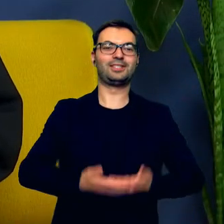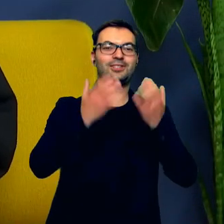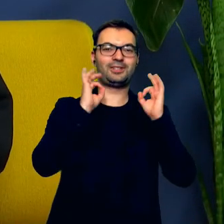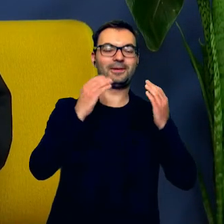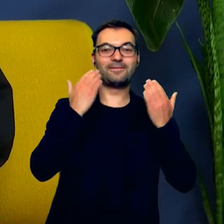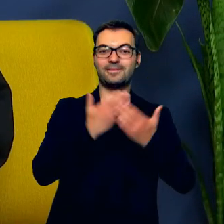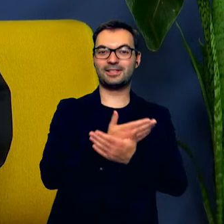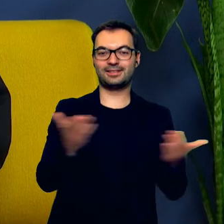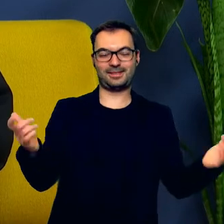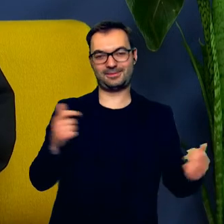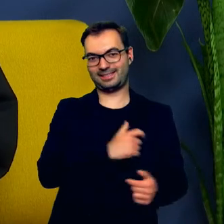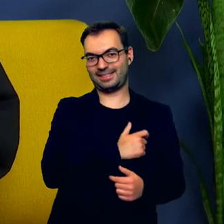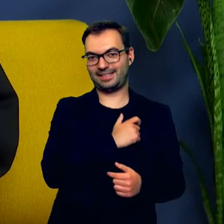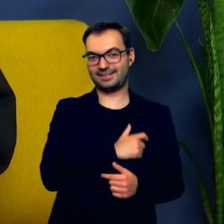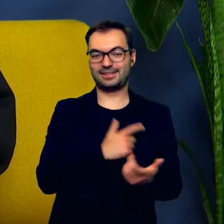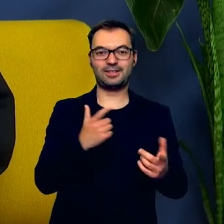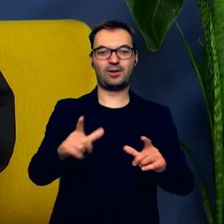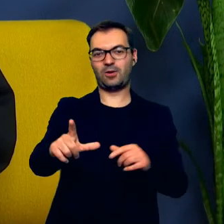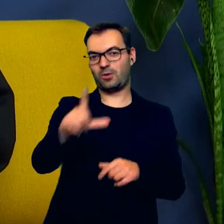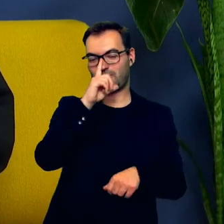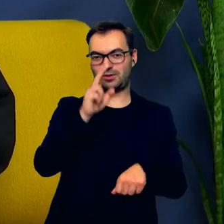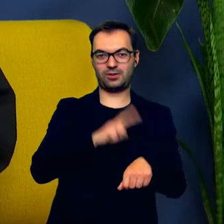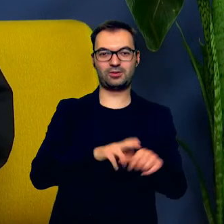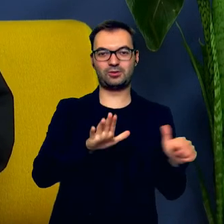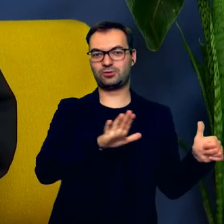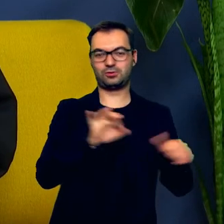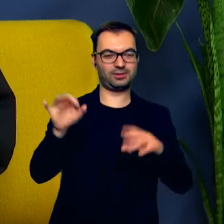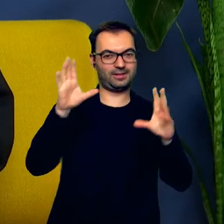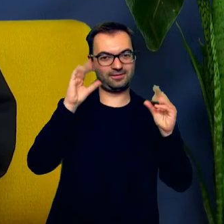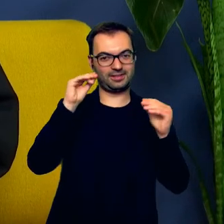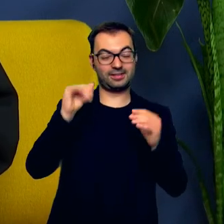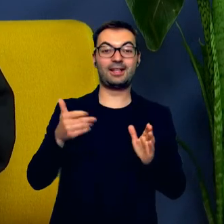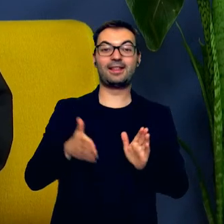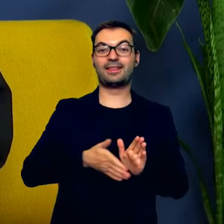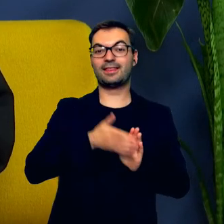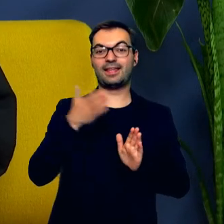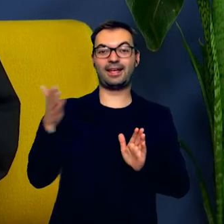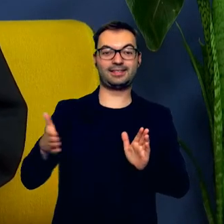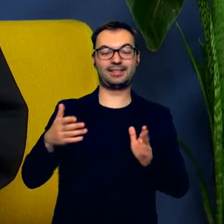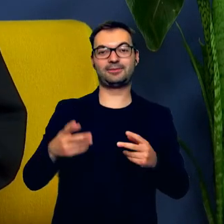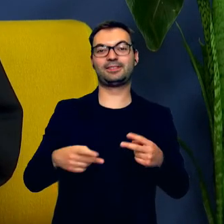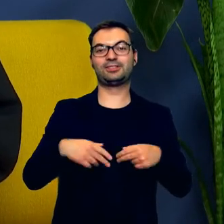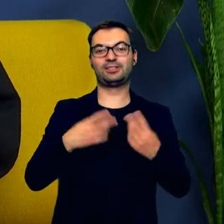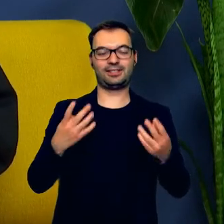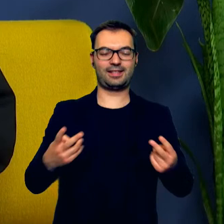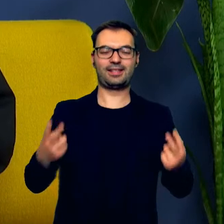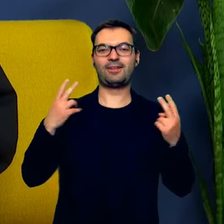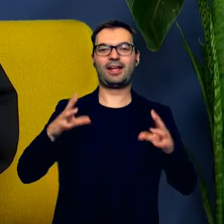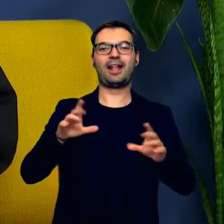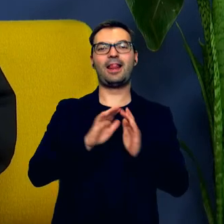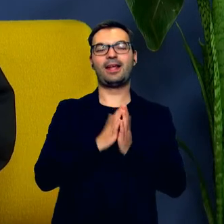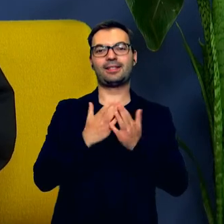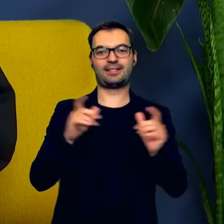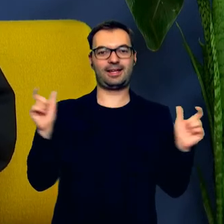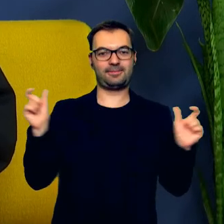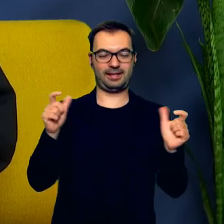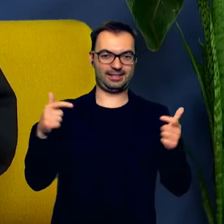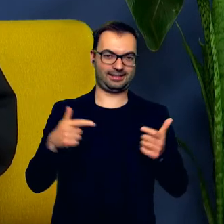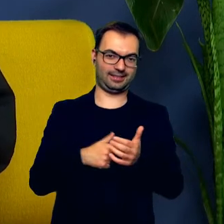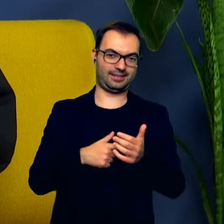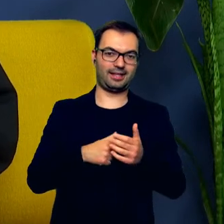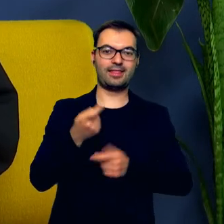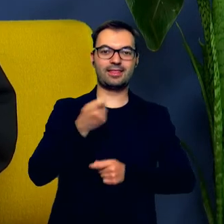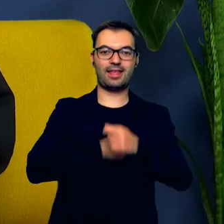Dzień dobry, witam Państwa bardzo serdecznie, punktualnie o godzinie 18 w kolejnym dniu najważniejszej literackiej imprezy tej wiosny, a więc targów